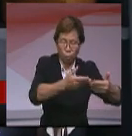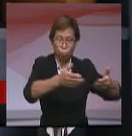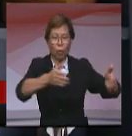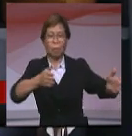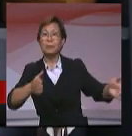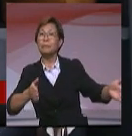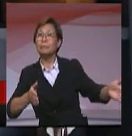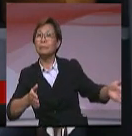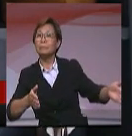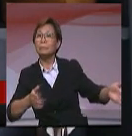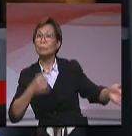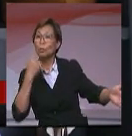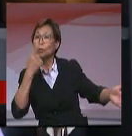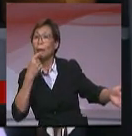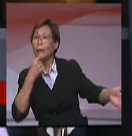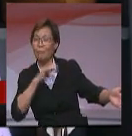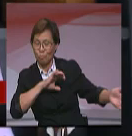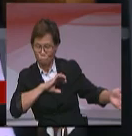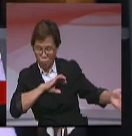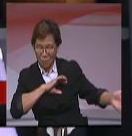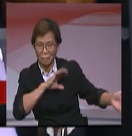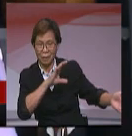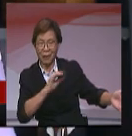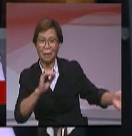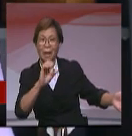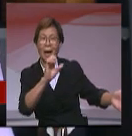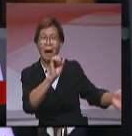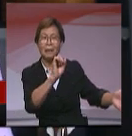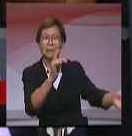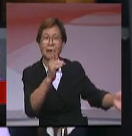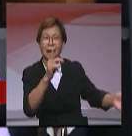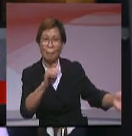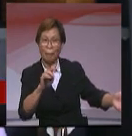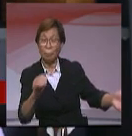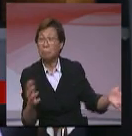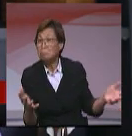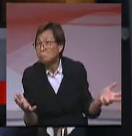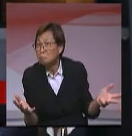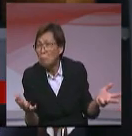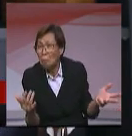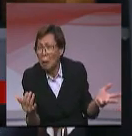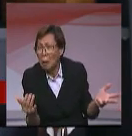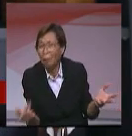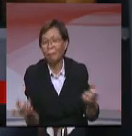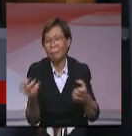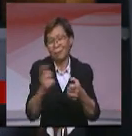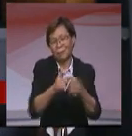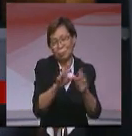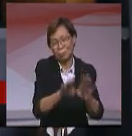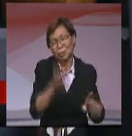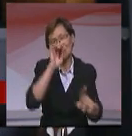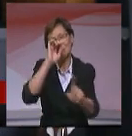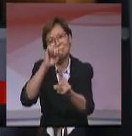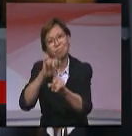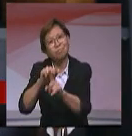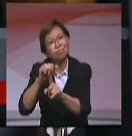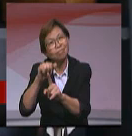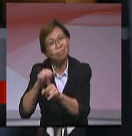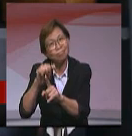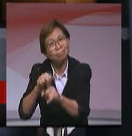dibuka oleh PDRM dan SKMM berhubung berita palsu berkaitan